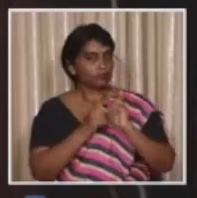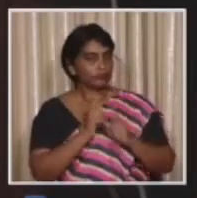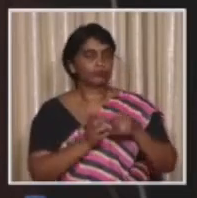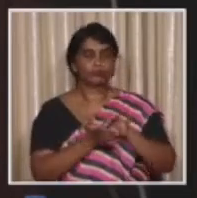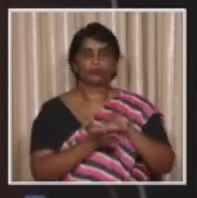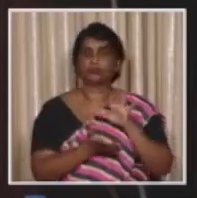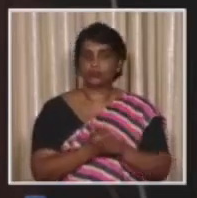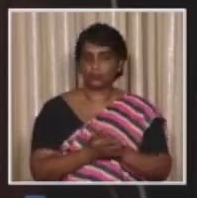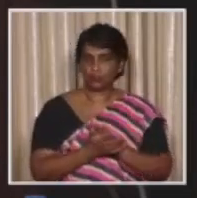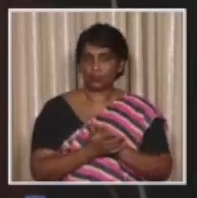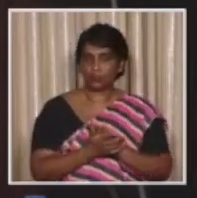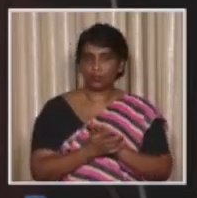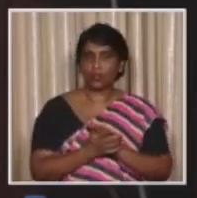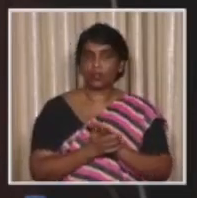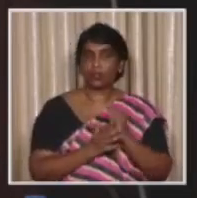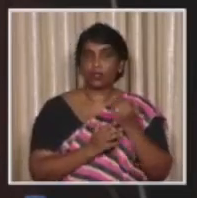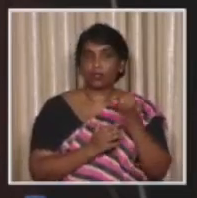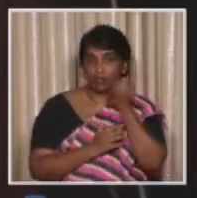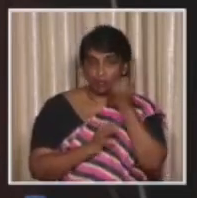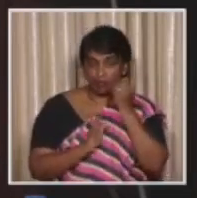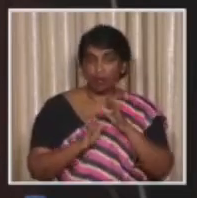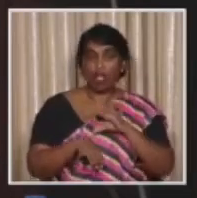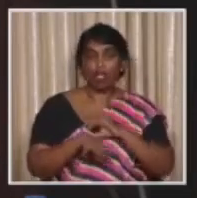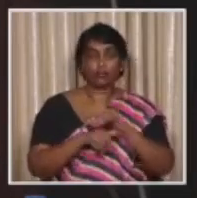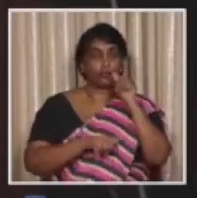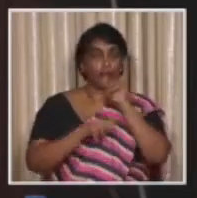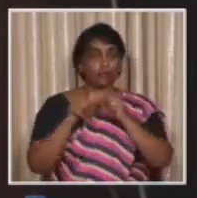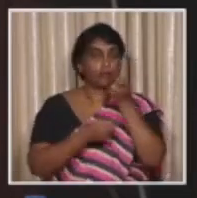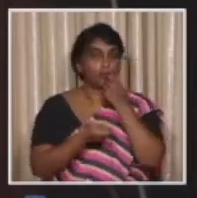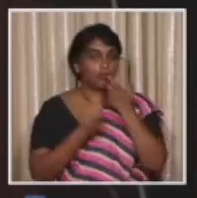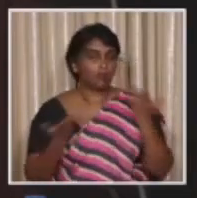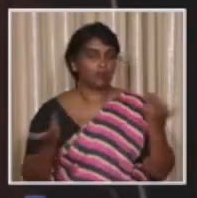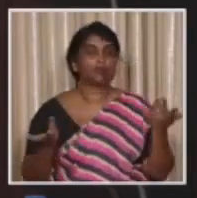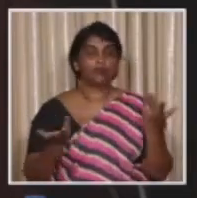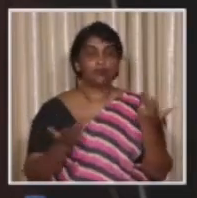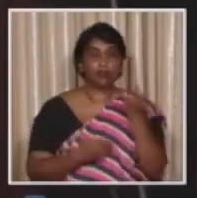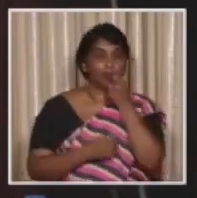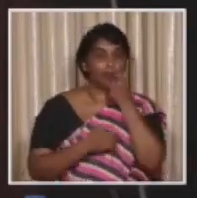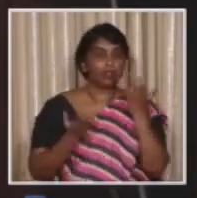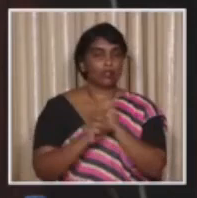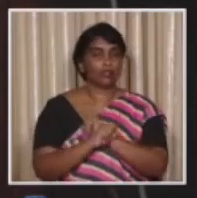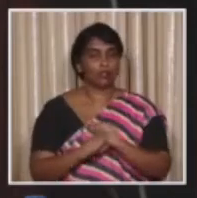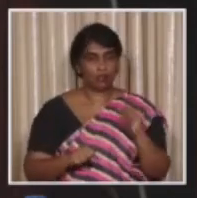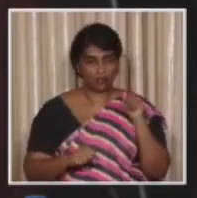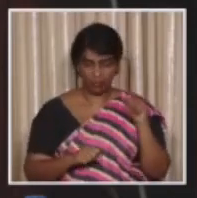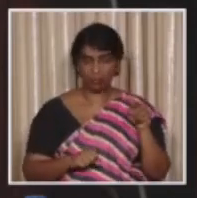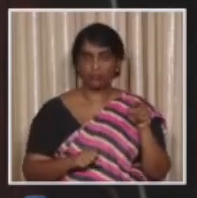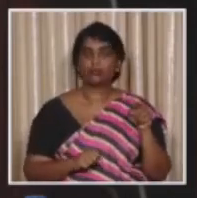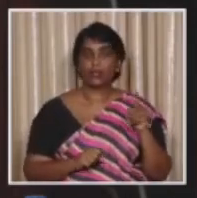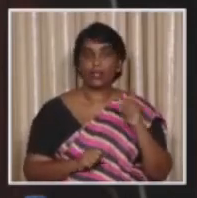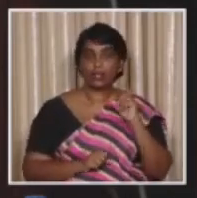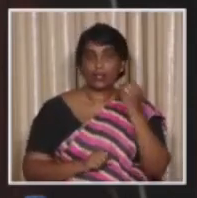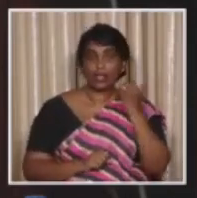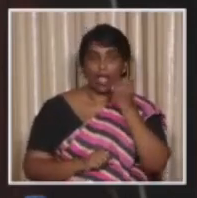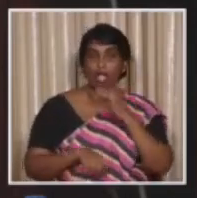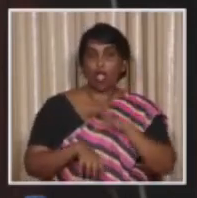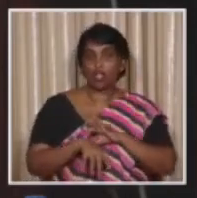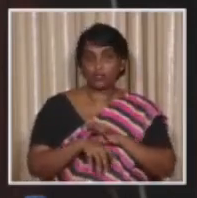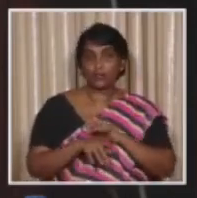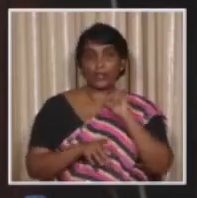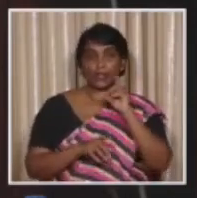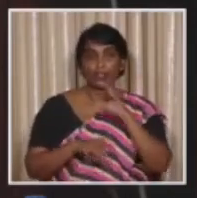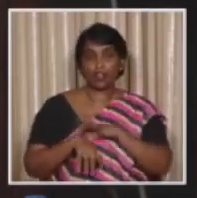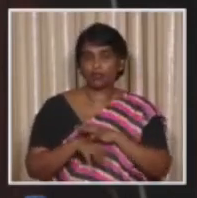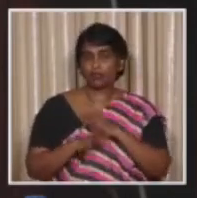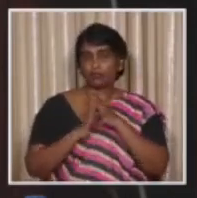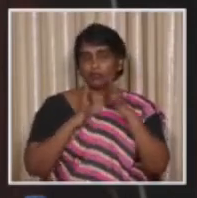විය යුතුයි. ලෝගින් ඉන්නවා ස්පිතාල වල බෙහෙත් ටික බොන්න විදියක් නැතුව බෙහෙත් ප්‍රමාණය නැතුව පිළිකා රෝහල අපේක්ෂා රෝහල අද